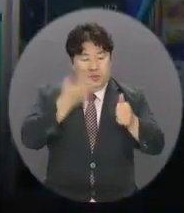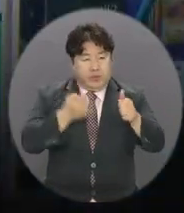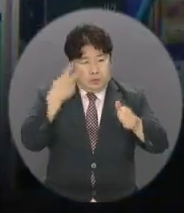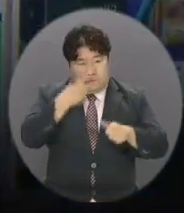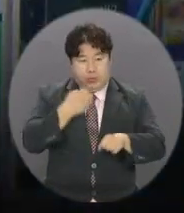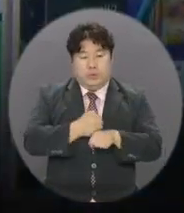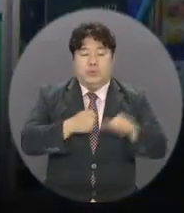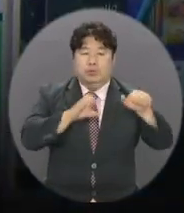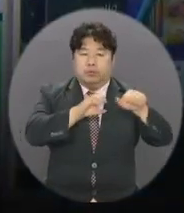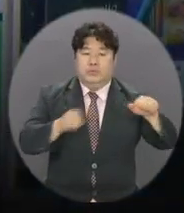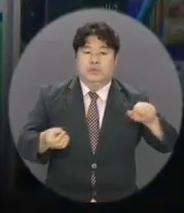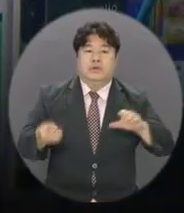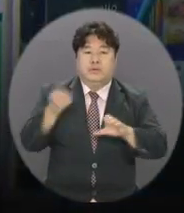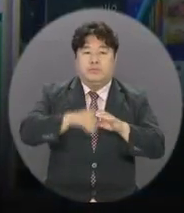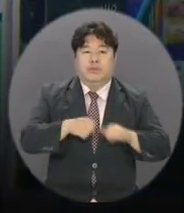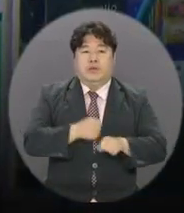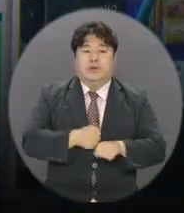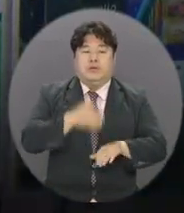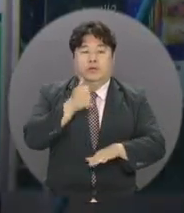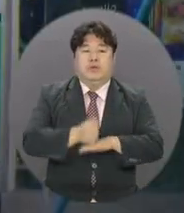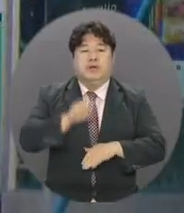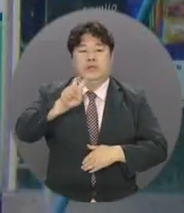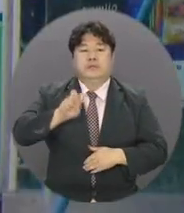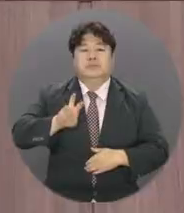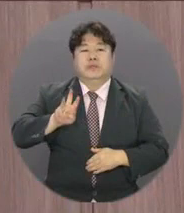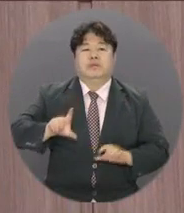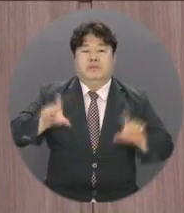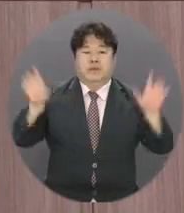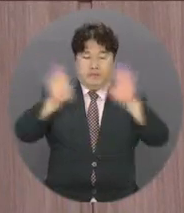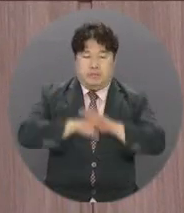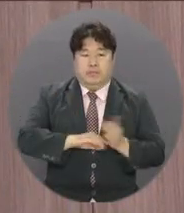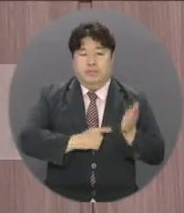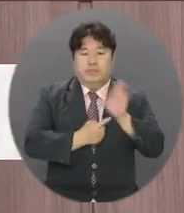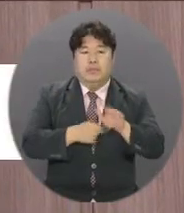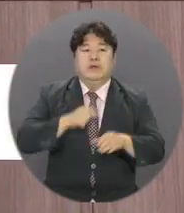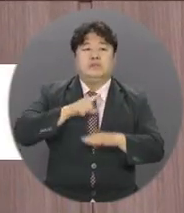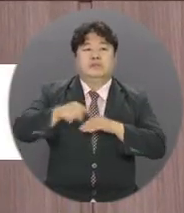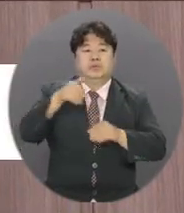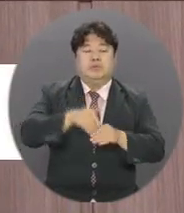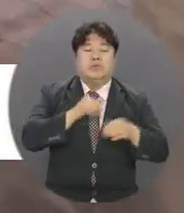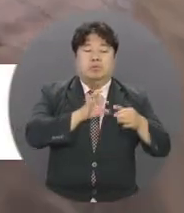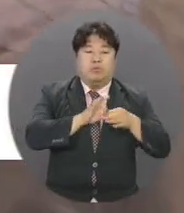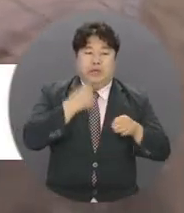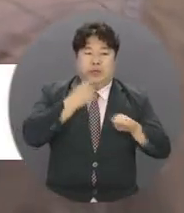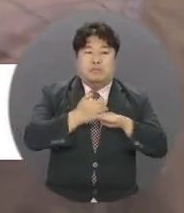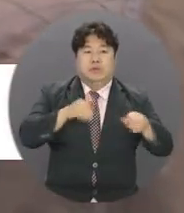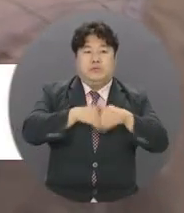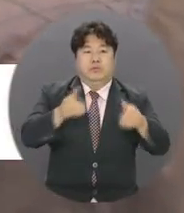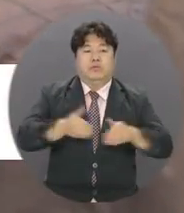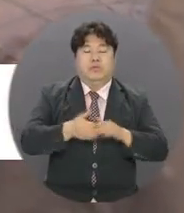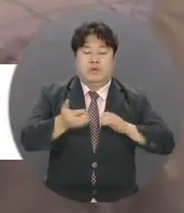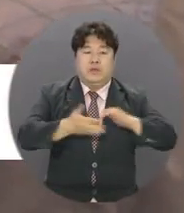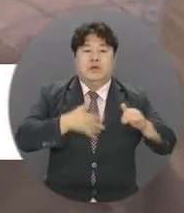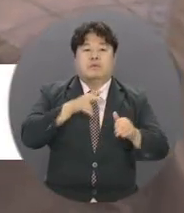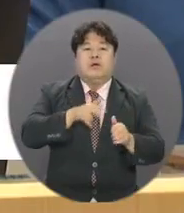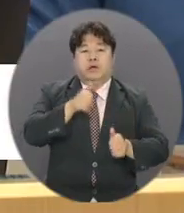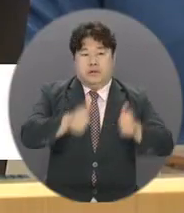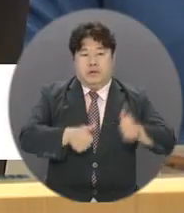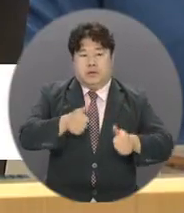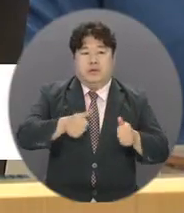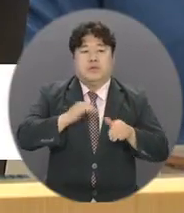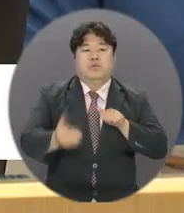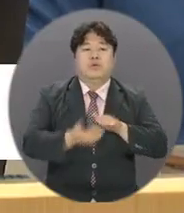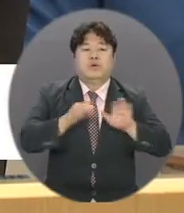반영하는데 결과는 오는 23일 저녁에 발표됩니다. 지방선거와 관련해 민주당 내에서 예비 경선이 이루어지는 것은